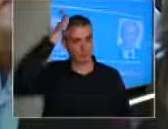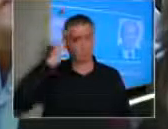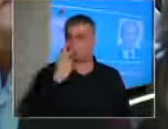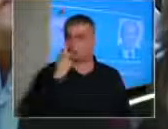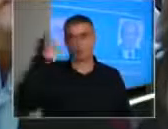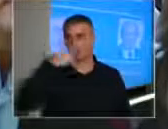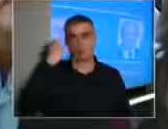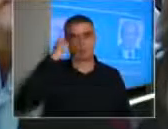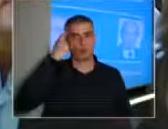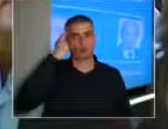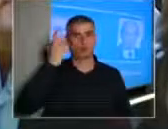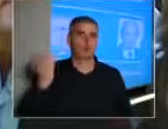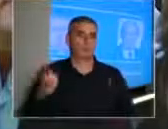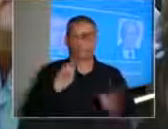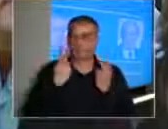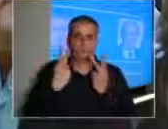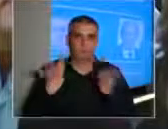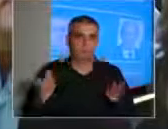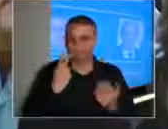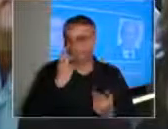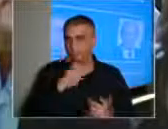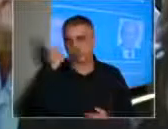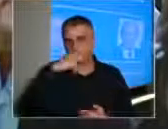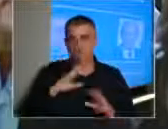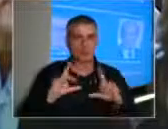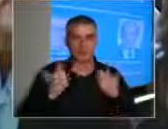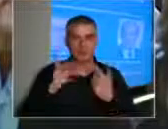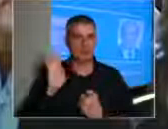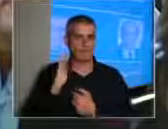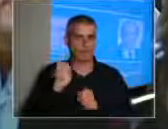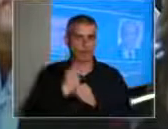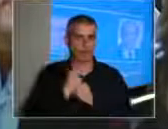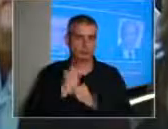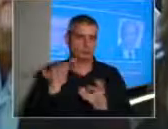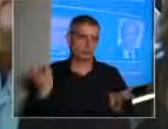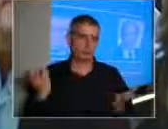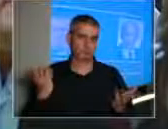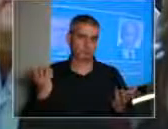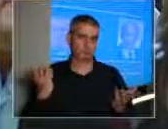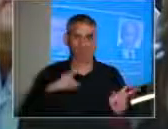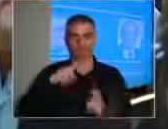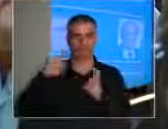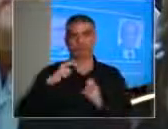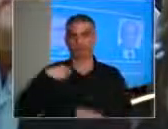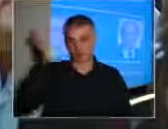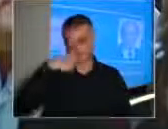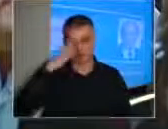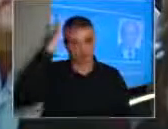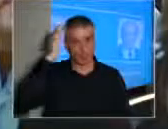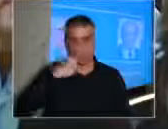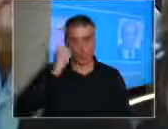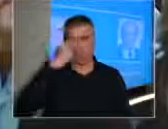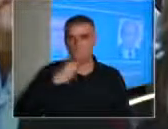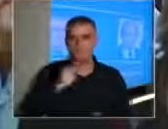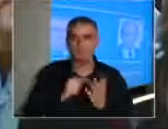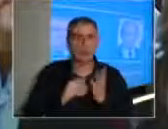נראה מודאג. הוא בעיקר נראה לא מבין מדוע נתניהו עושה את מה שהוא עושה. ואני יכול להבין אותו, את נפתלי בנט שלא מבין,